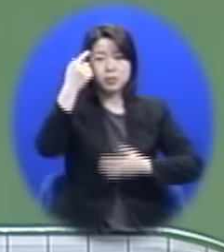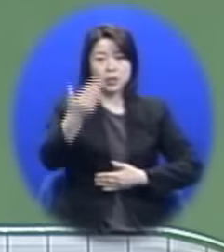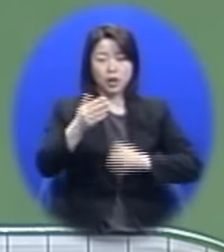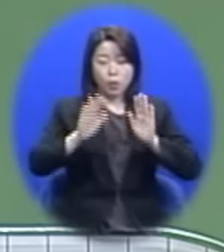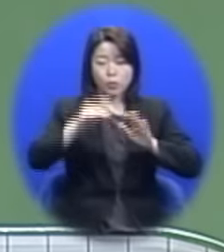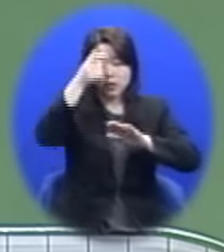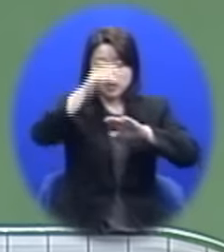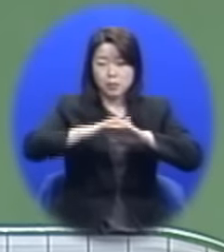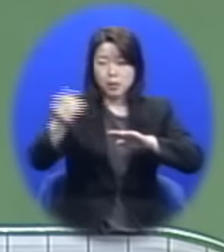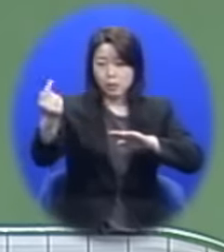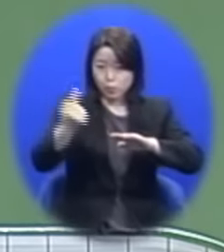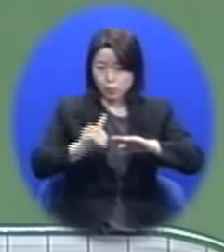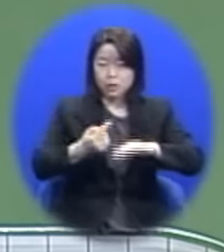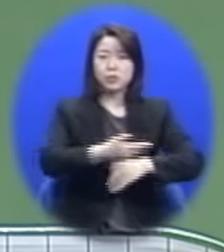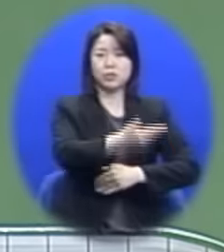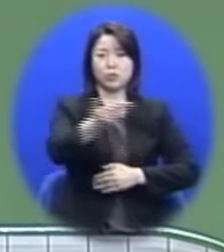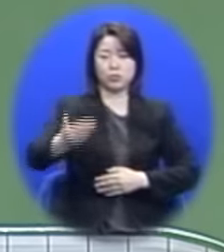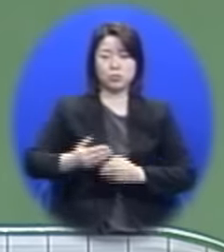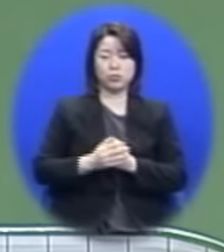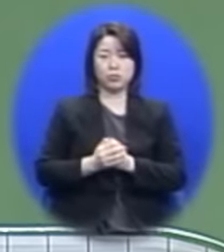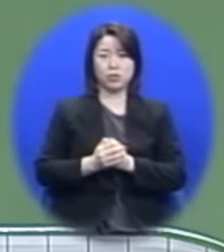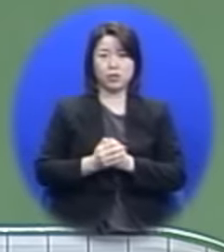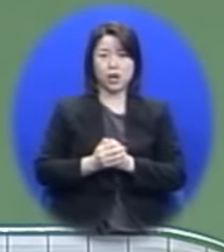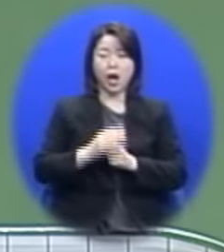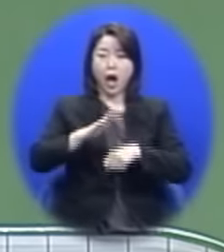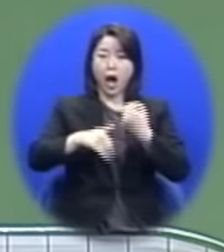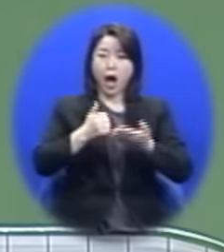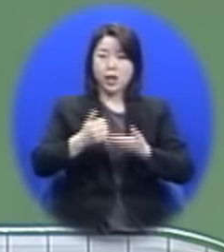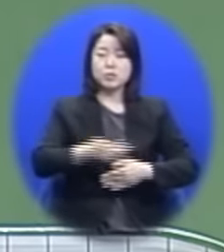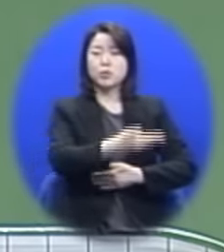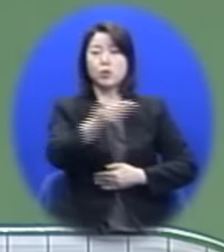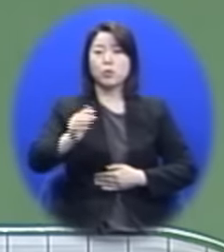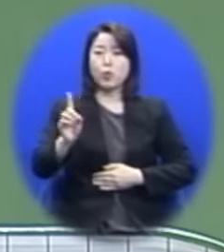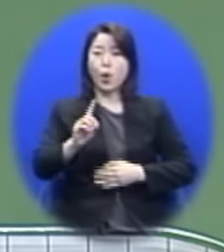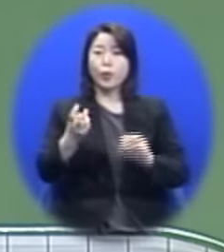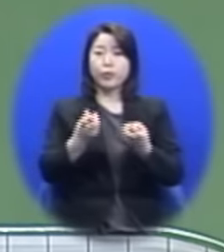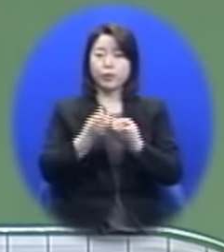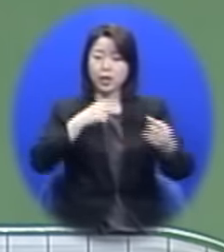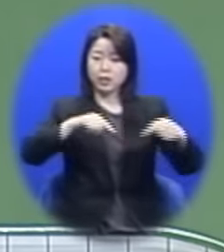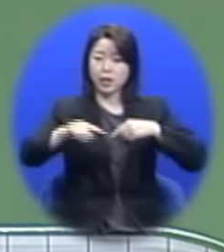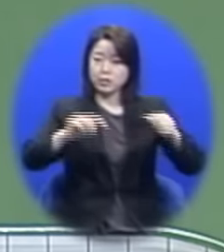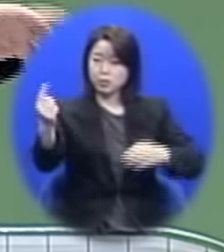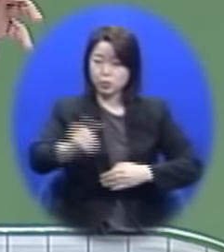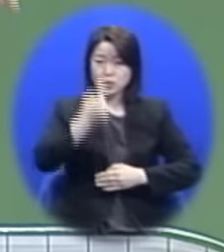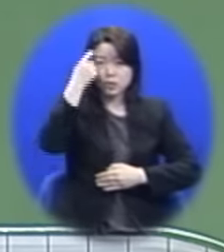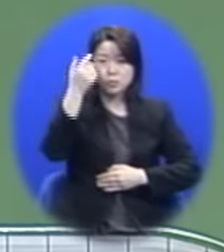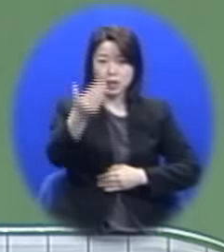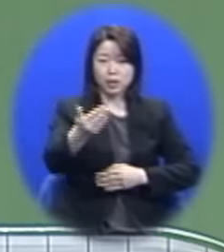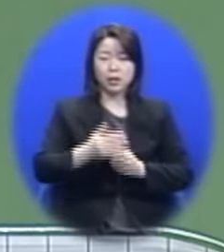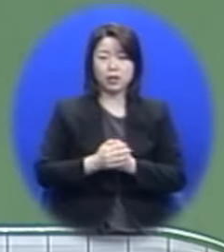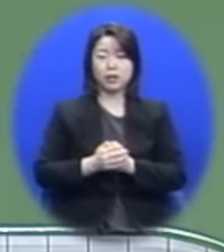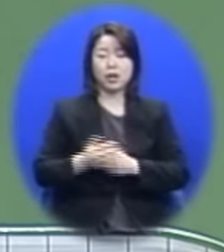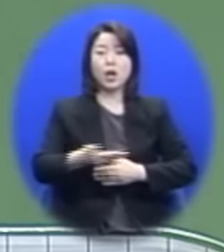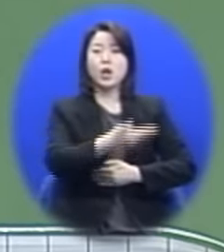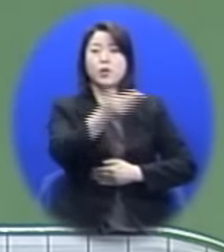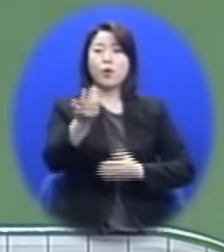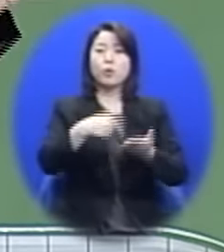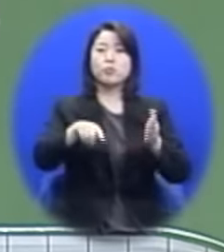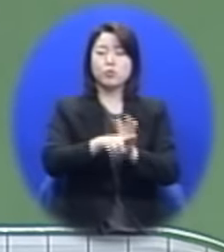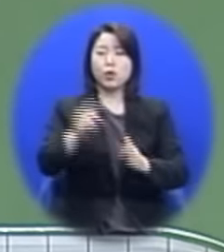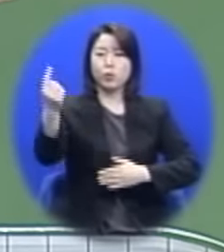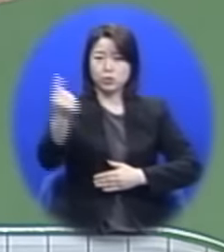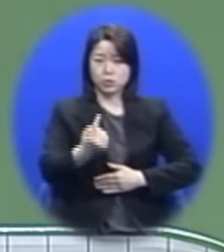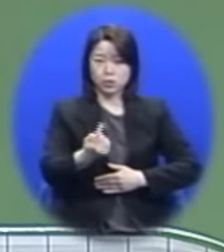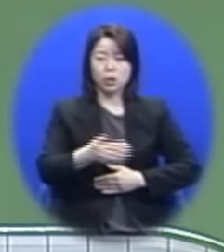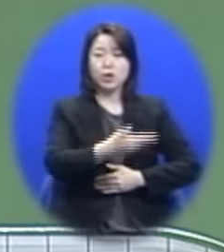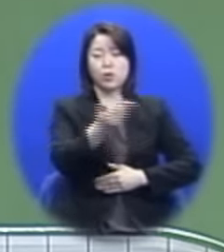여러분, 하나님께서 여러분들을 어떻게 다스리셨나요? 여러분 위에 오셔서 여러분 위에